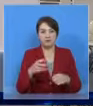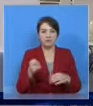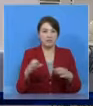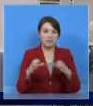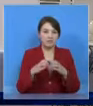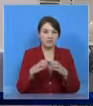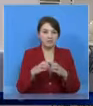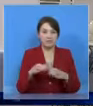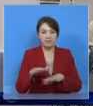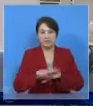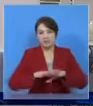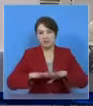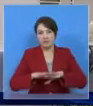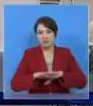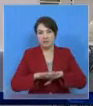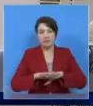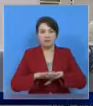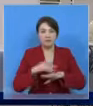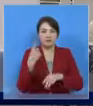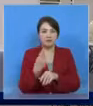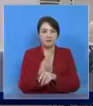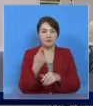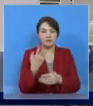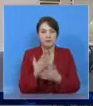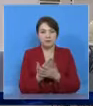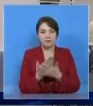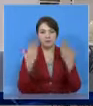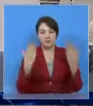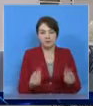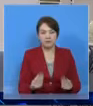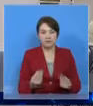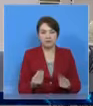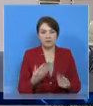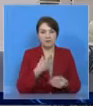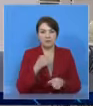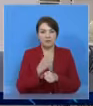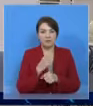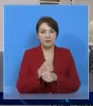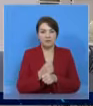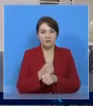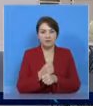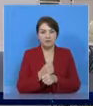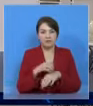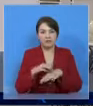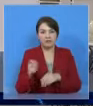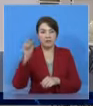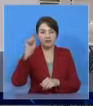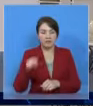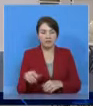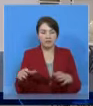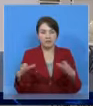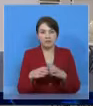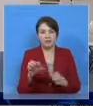палат европейских стран вот одно из таких на сегодняшний день могут организовали это приезд большую делегацию